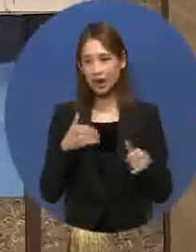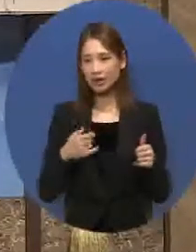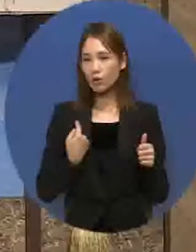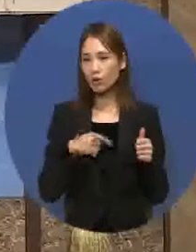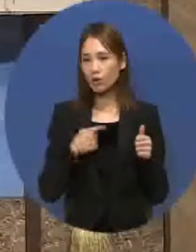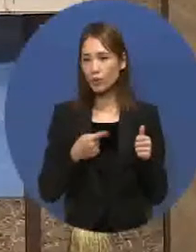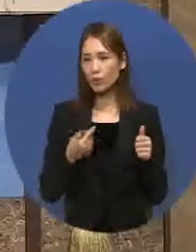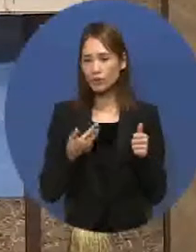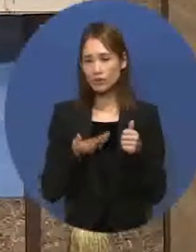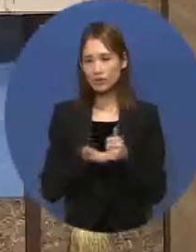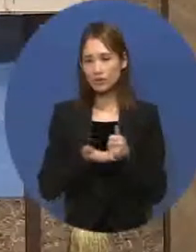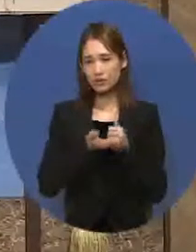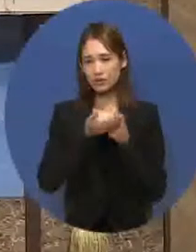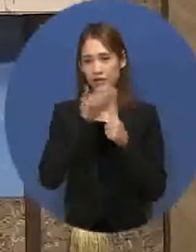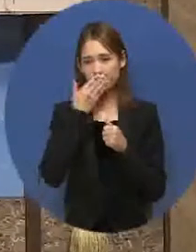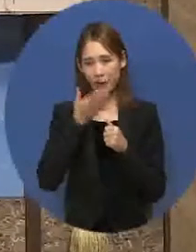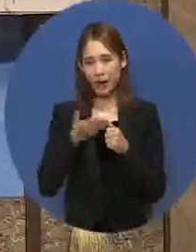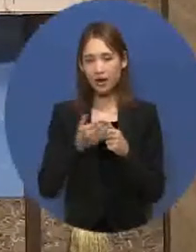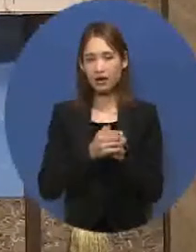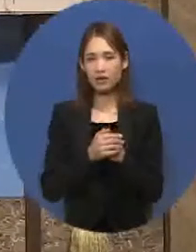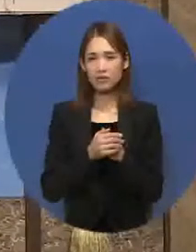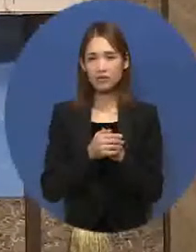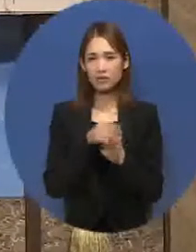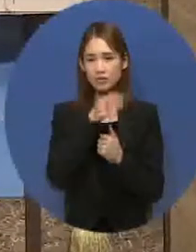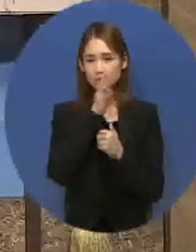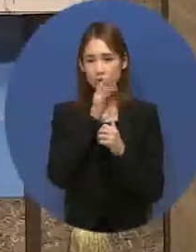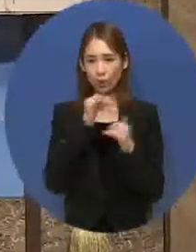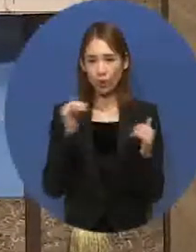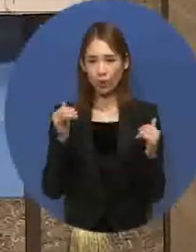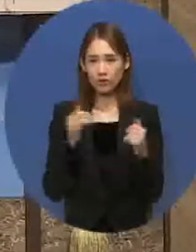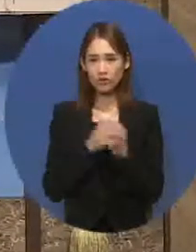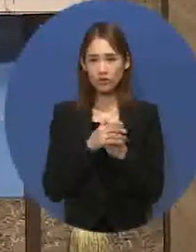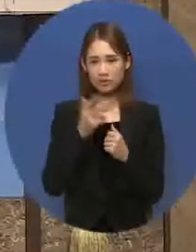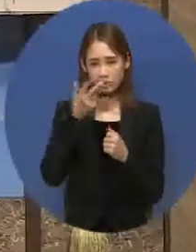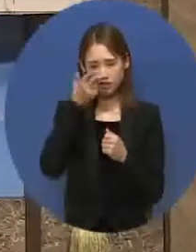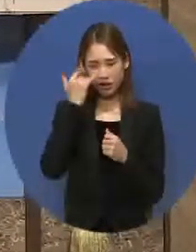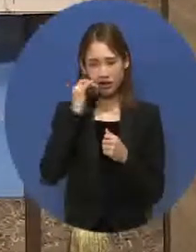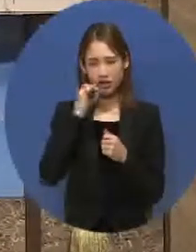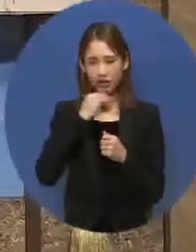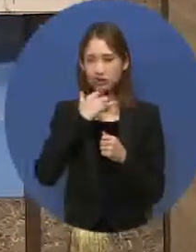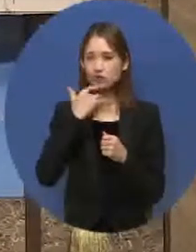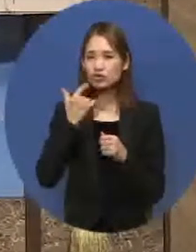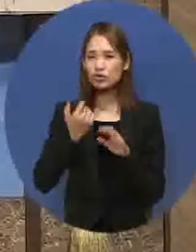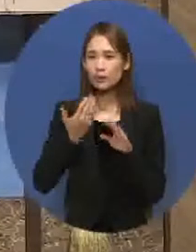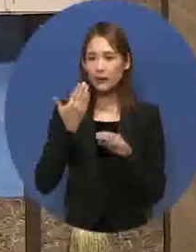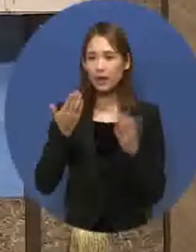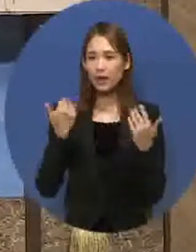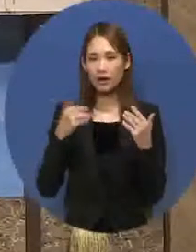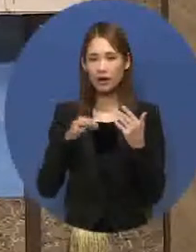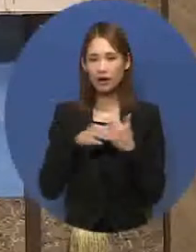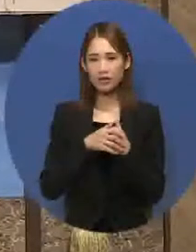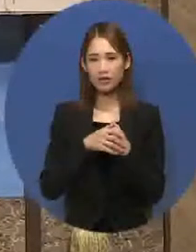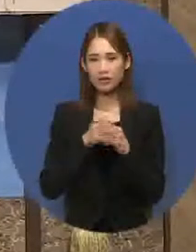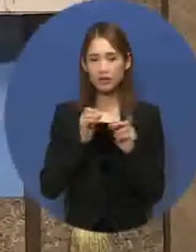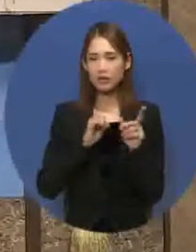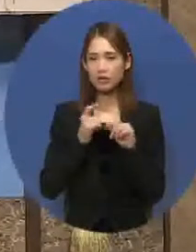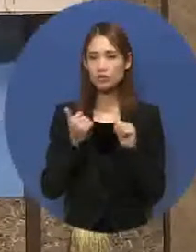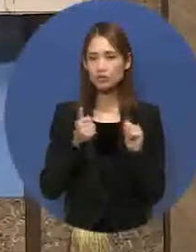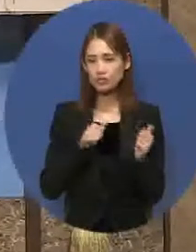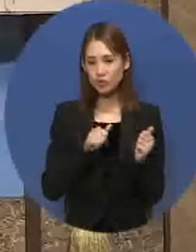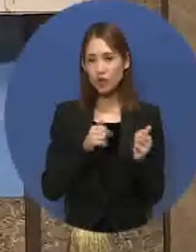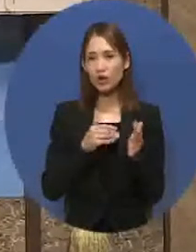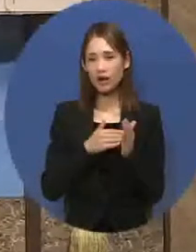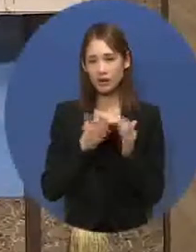시키고 하는 그런 일들을 할 수 있는데 네. 노인들이 옛날에는 뭐 환갑 지나고 얼마 있다가 다 별세를 하기